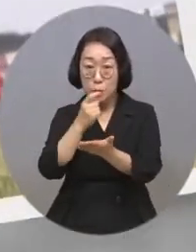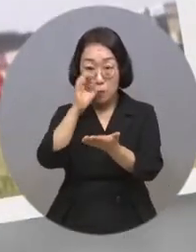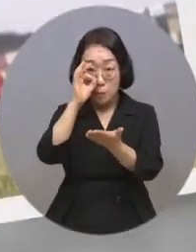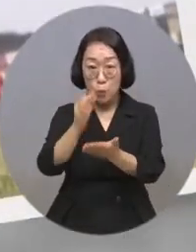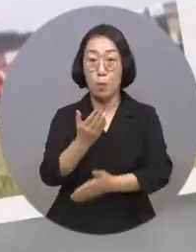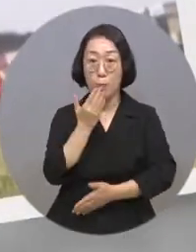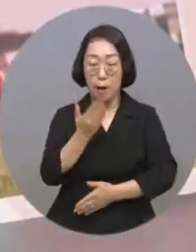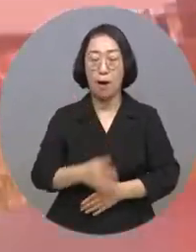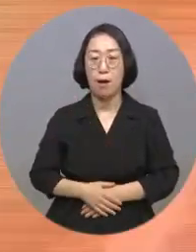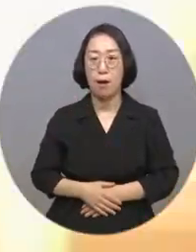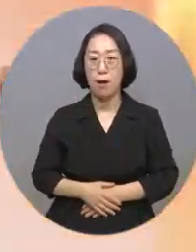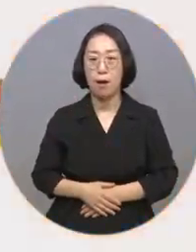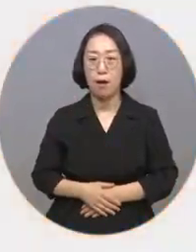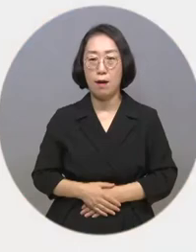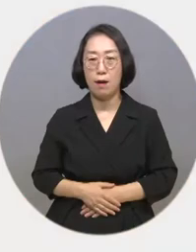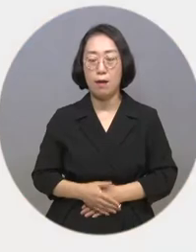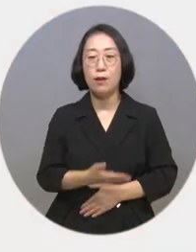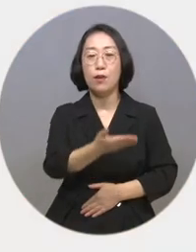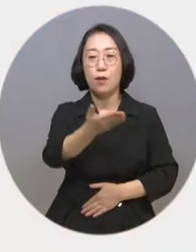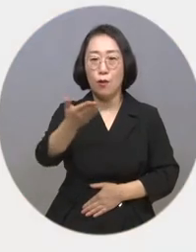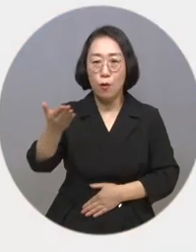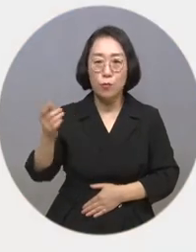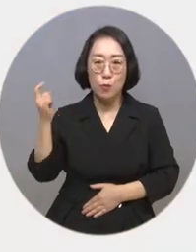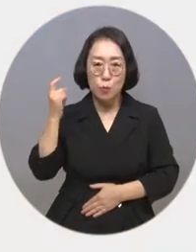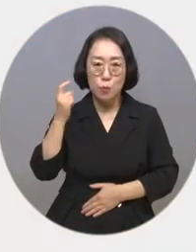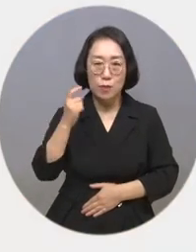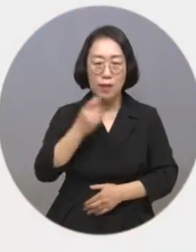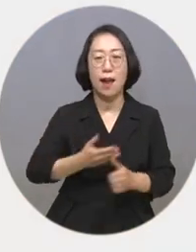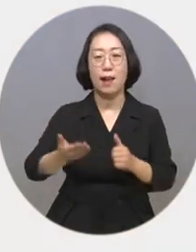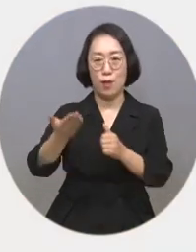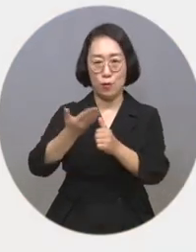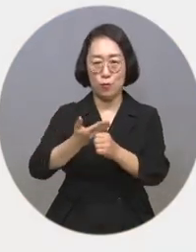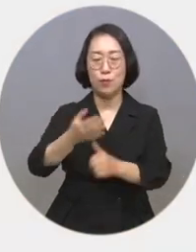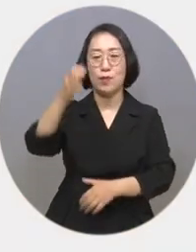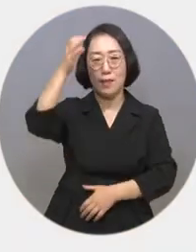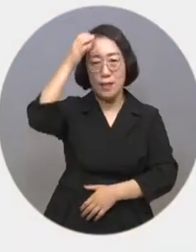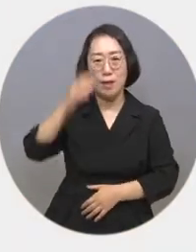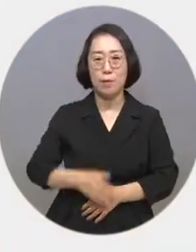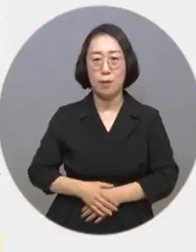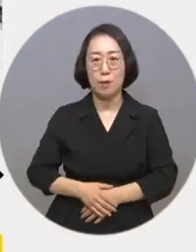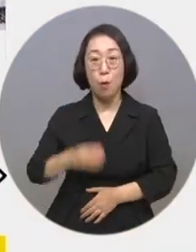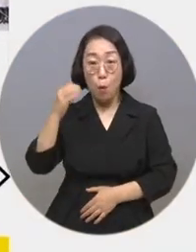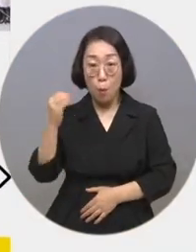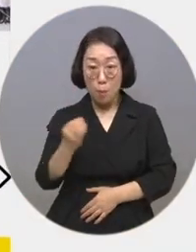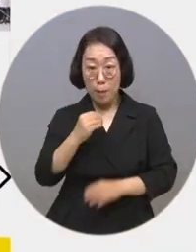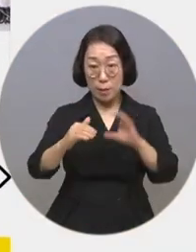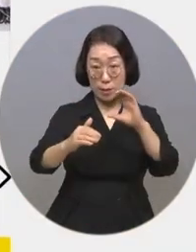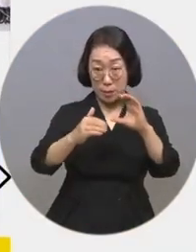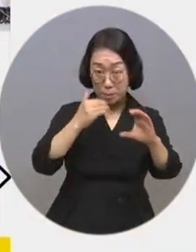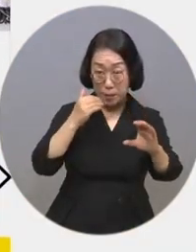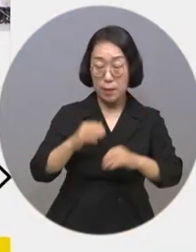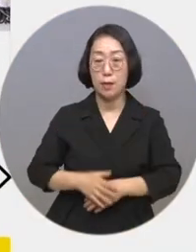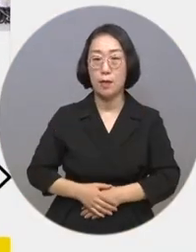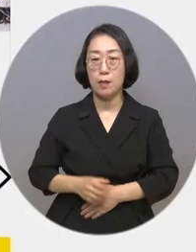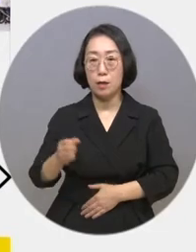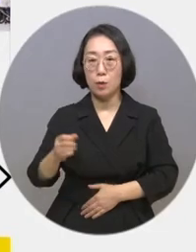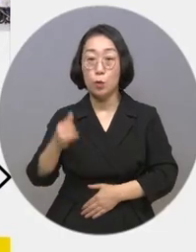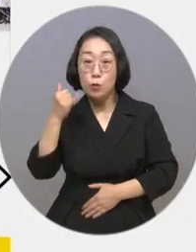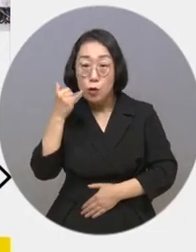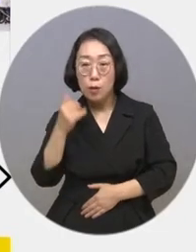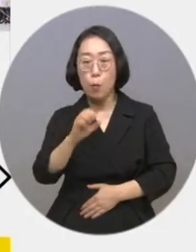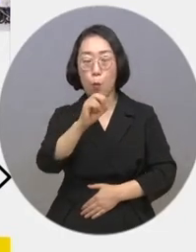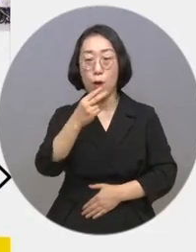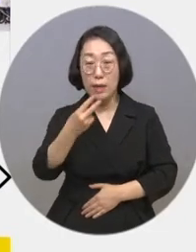접할 수 있습니다. 시청자 여러분의 제보를 기다립니다. 웰페어뉴스 홈페이지 또는 전자우편,